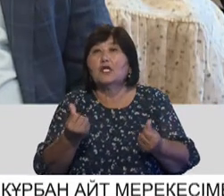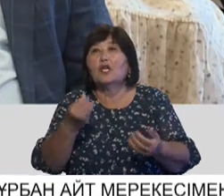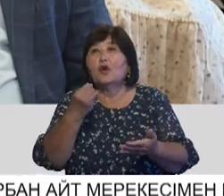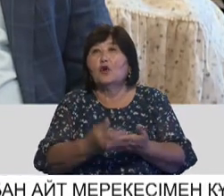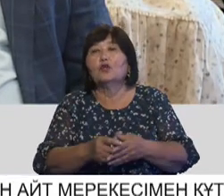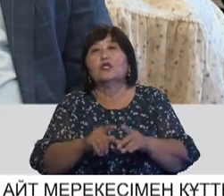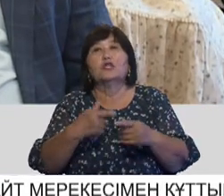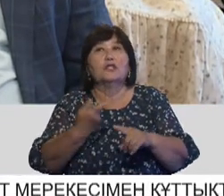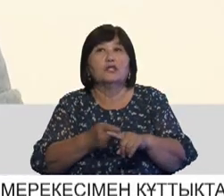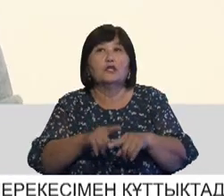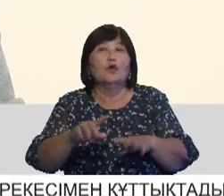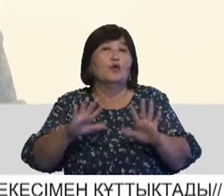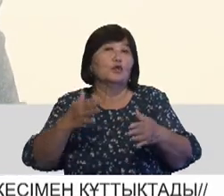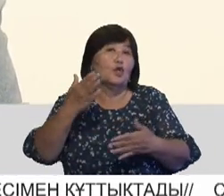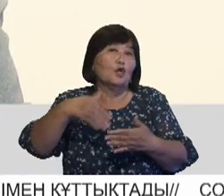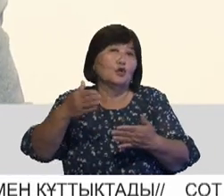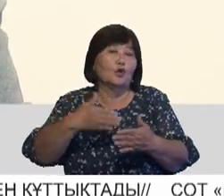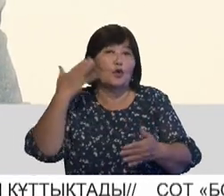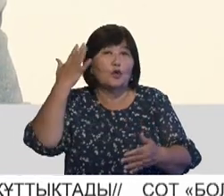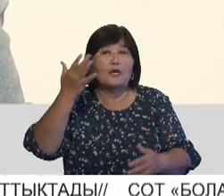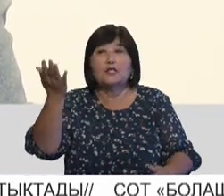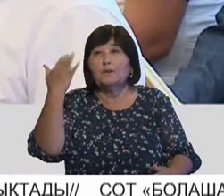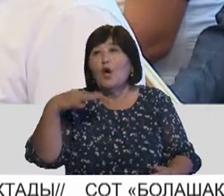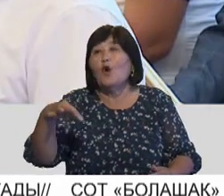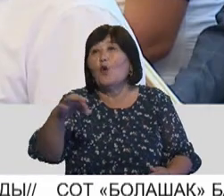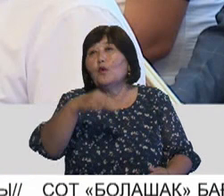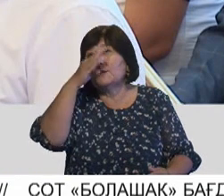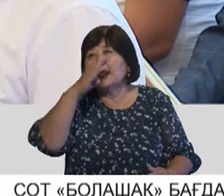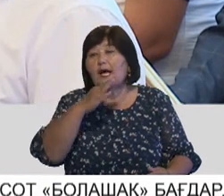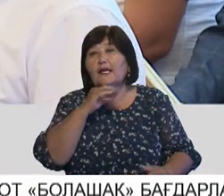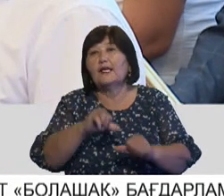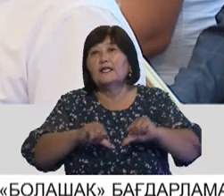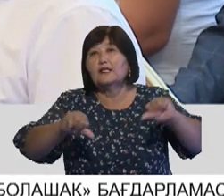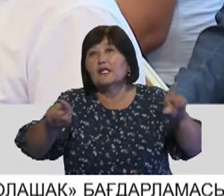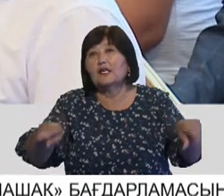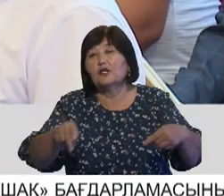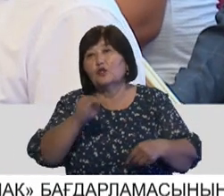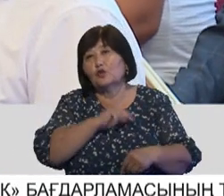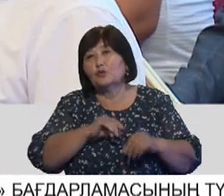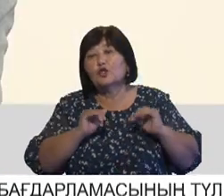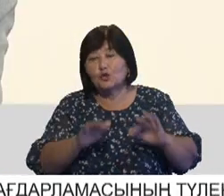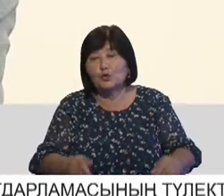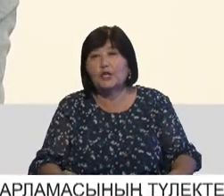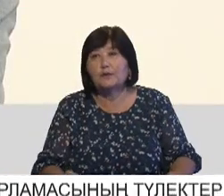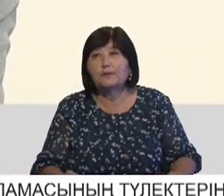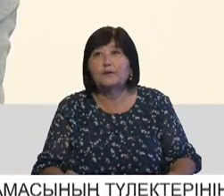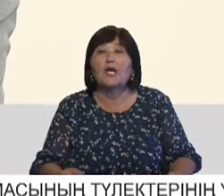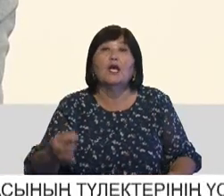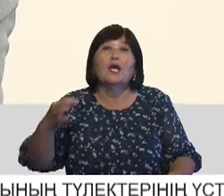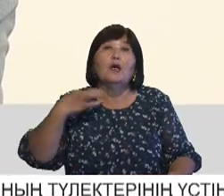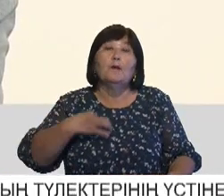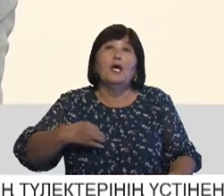алға озған. Осы олқылықты жою мақсатында былтыр облыста әкелер кеңесі құрылып, жұмыс жүргізуде. Бала